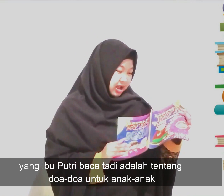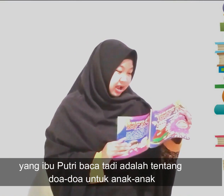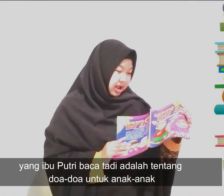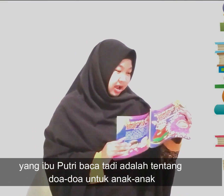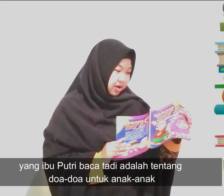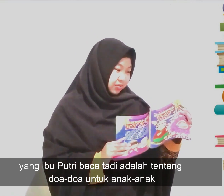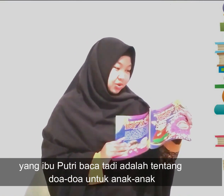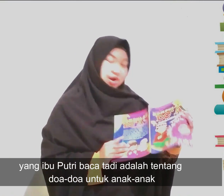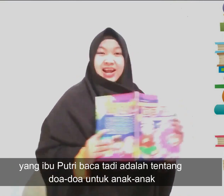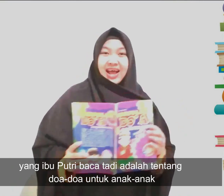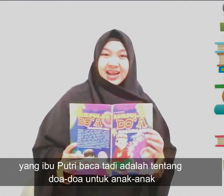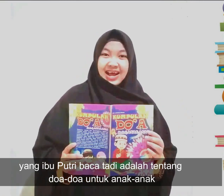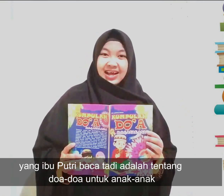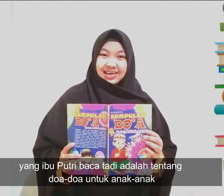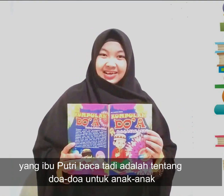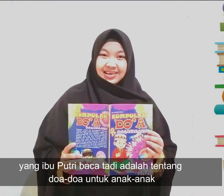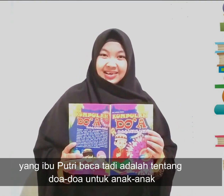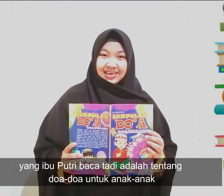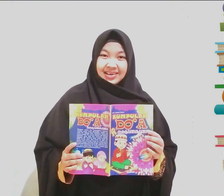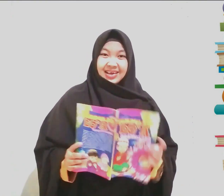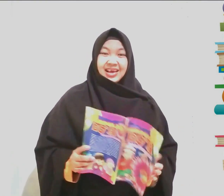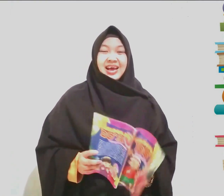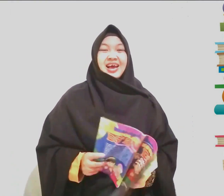doa-doa untuk anak-anak.